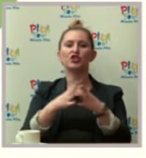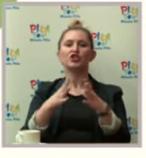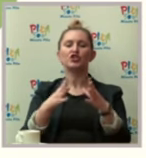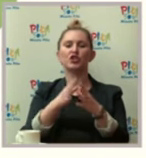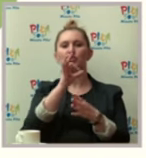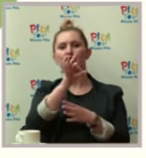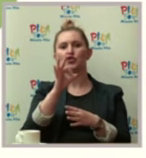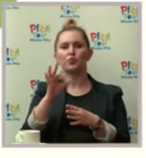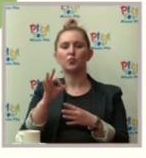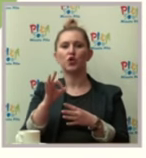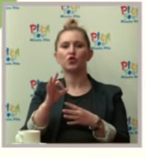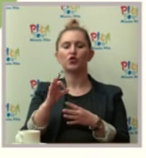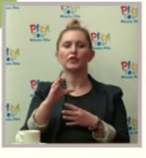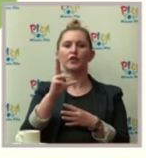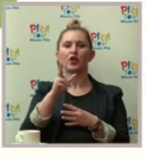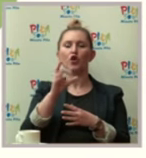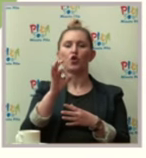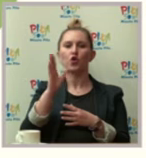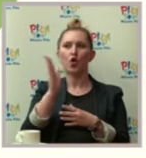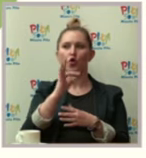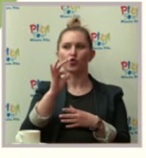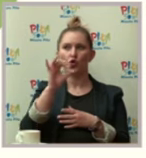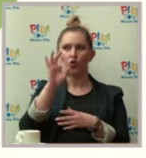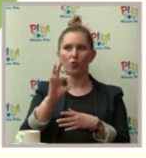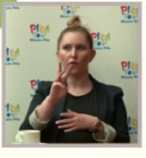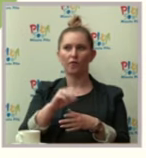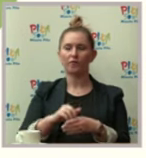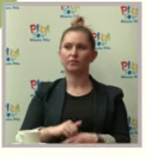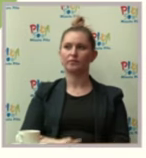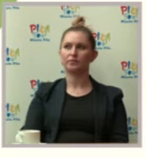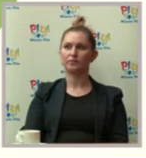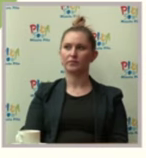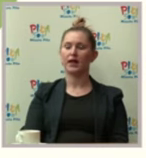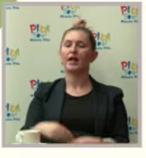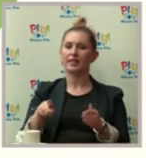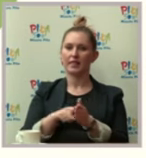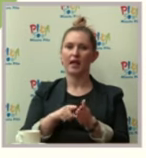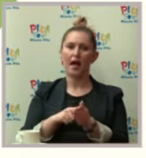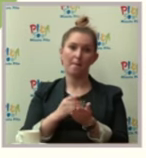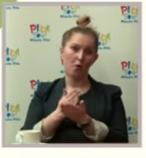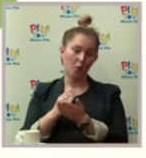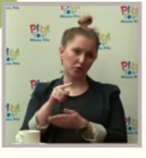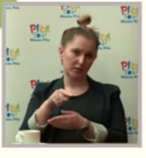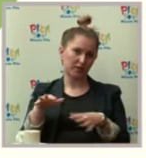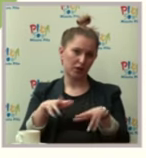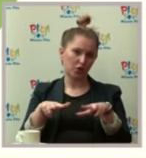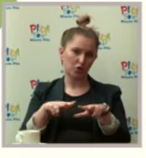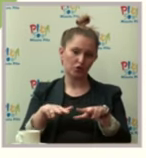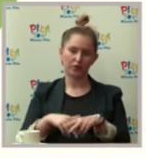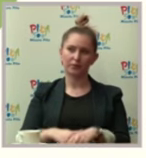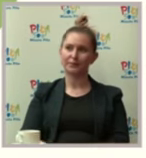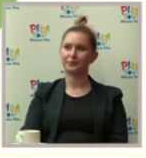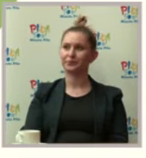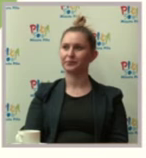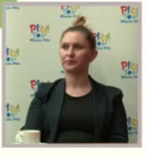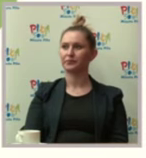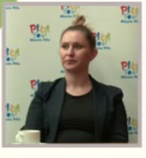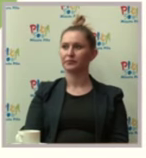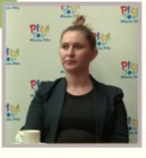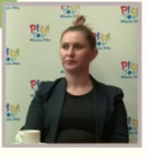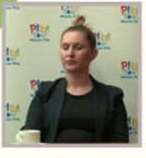powiat na przykład za stworzenie tej rodziny, na całą pomoc dla tej rodziny, bo na ten komplet składa się także nie dosyć, że ich